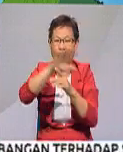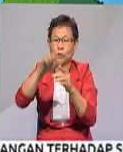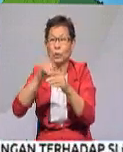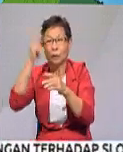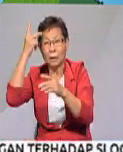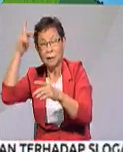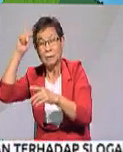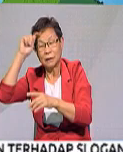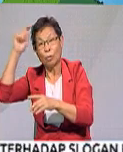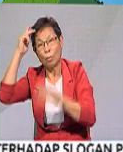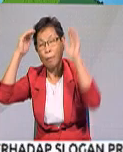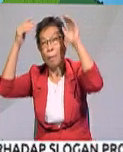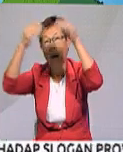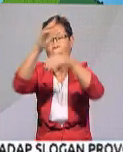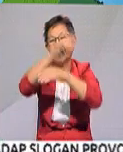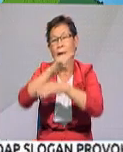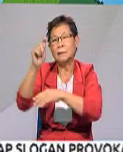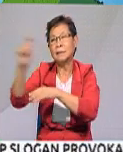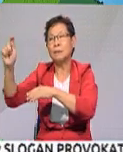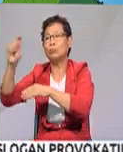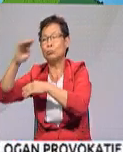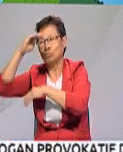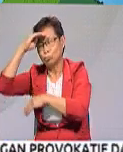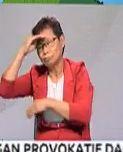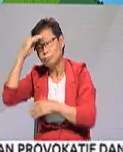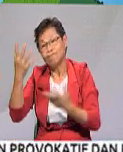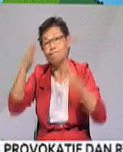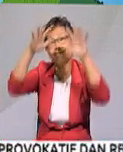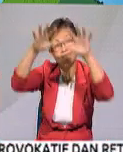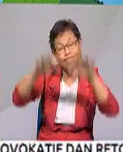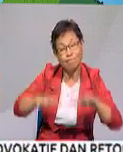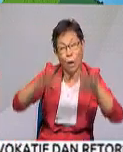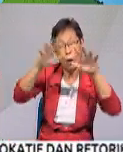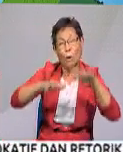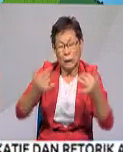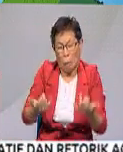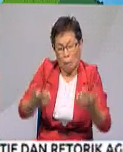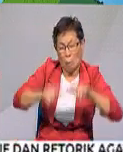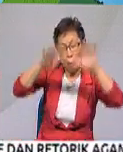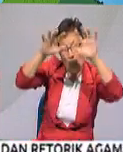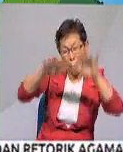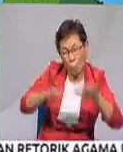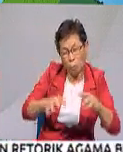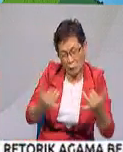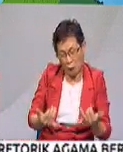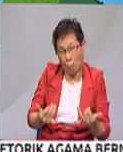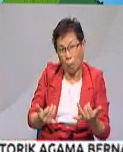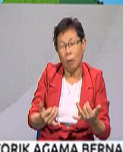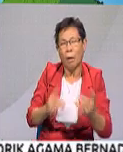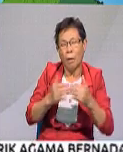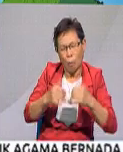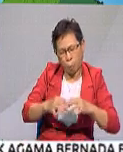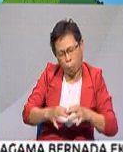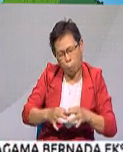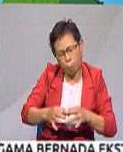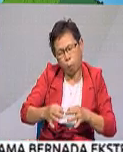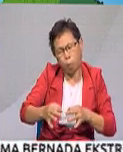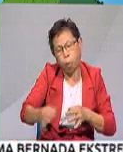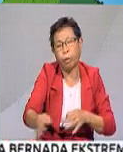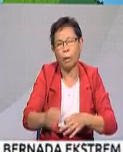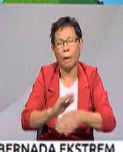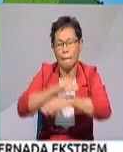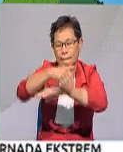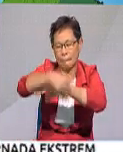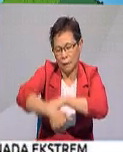Terengganu, Pahang dan juga Timur Johor. Keadaan hujan yang sedang berlaku ketika ini dijangkakan boleh berlanjutan sehingga